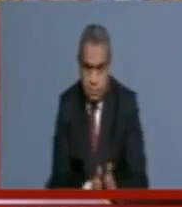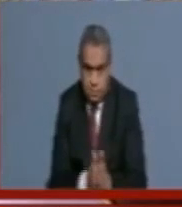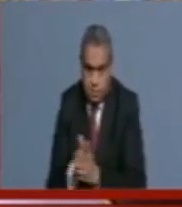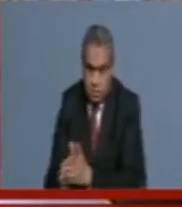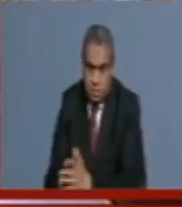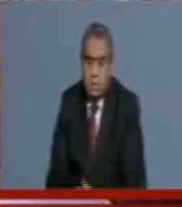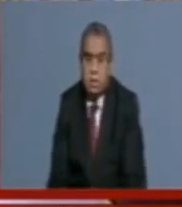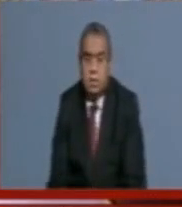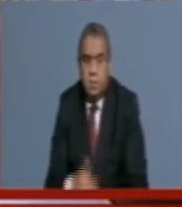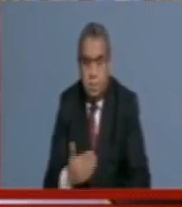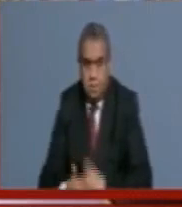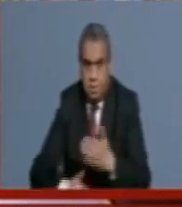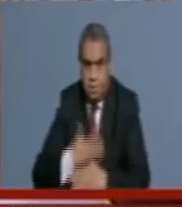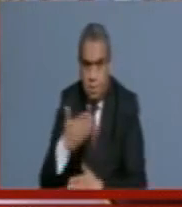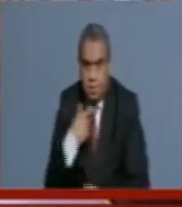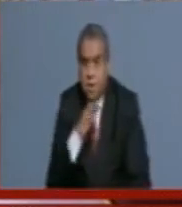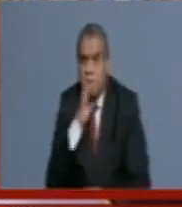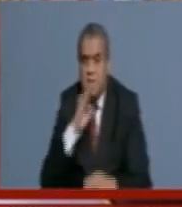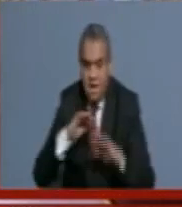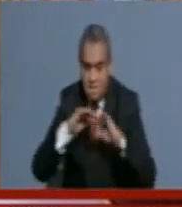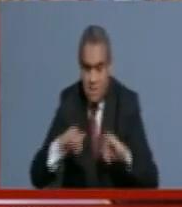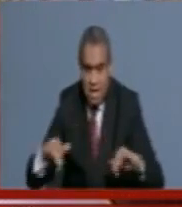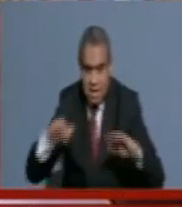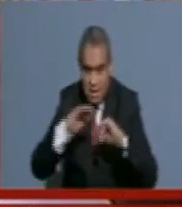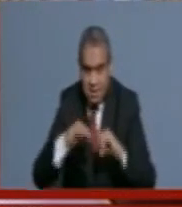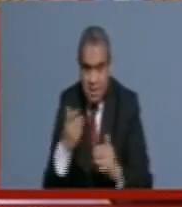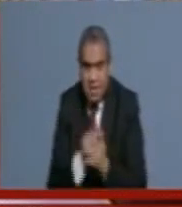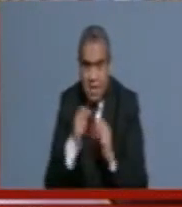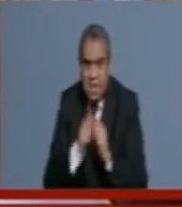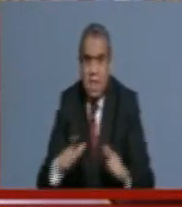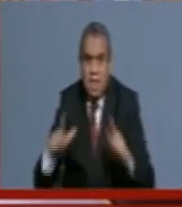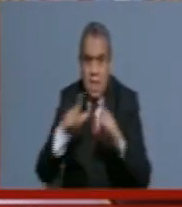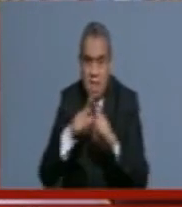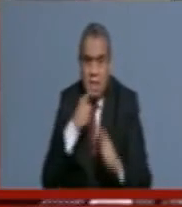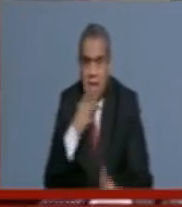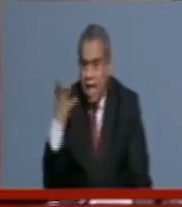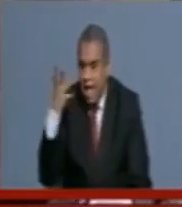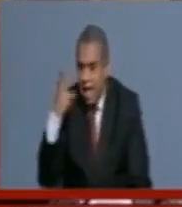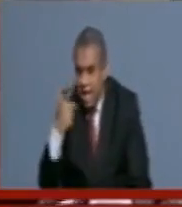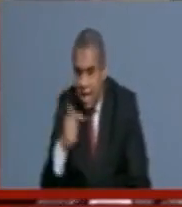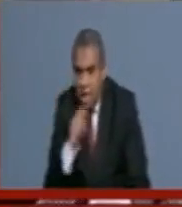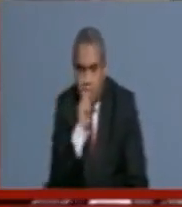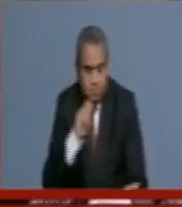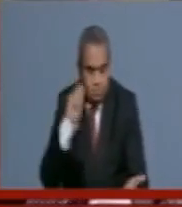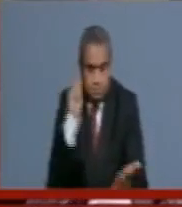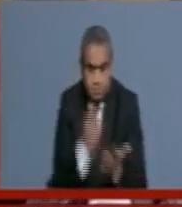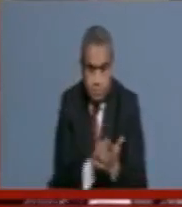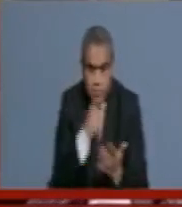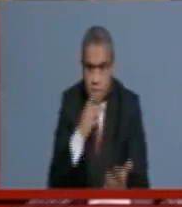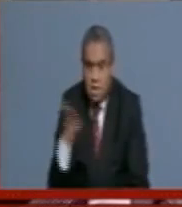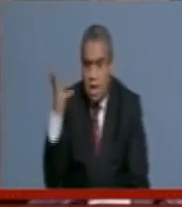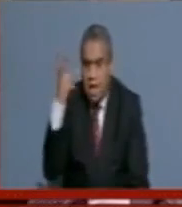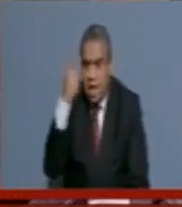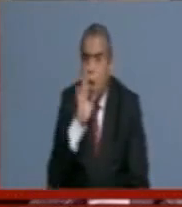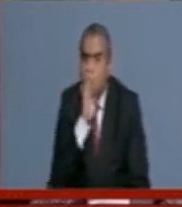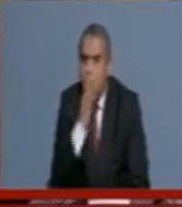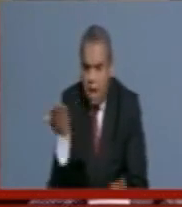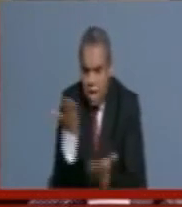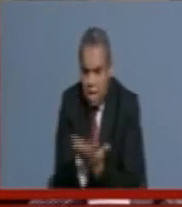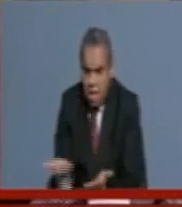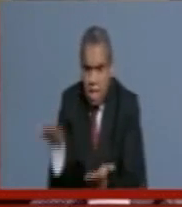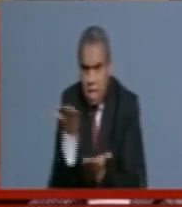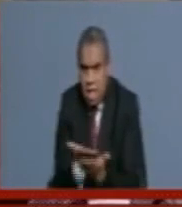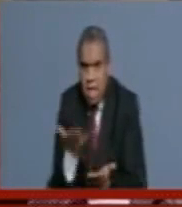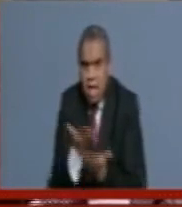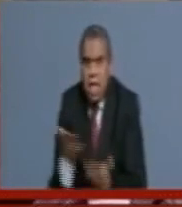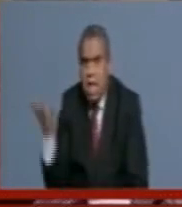بعد ما بنتهي من عملية الفرز، رئيس اللجنة الفرعية بيثبت كل الإجراءات دي في محضر، بيجمع أوراق العملية الانتخابية،